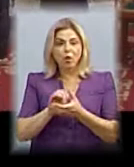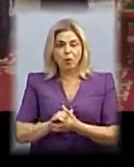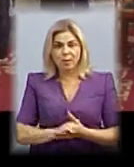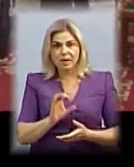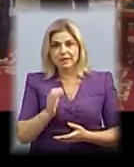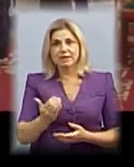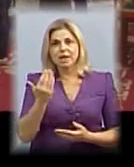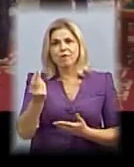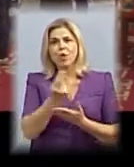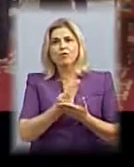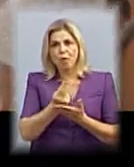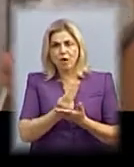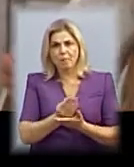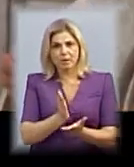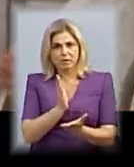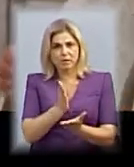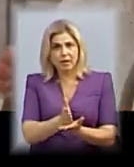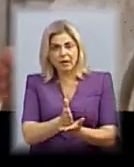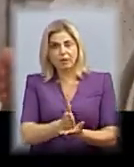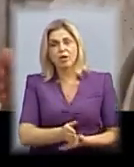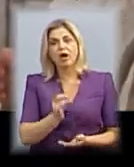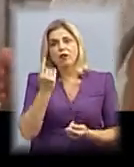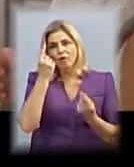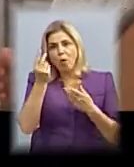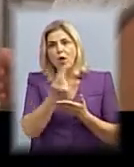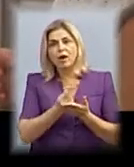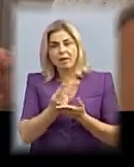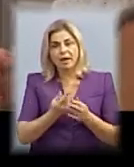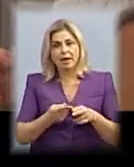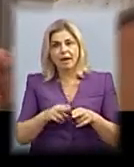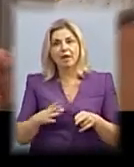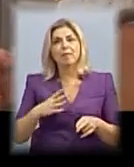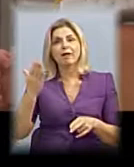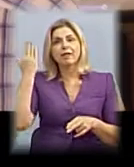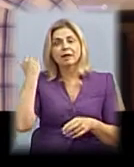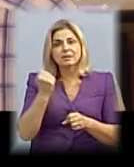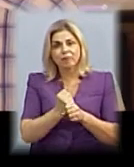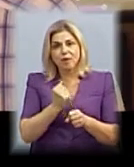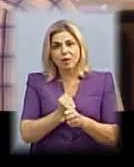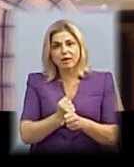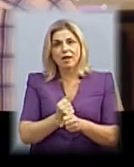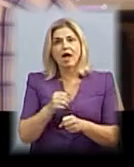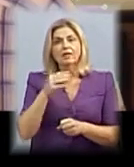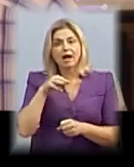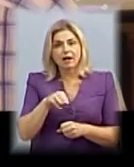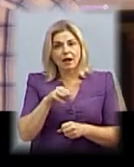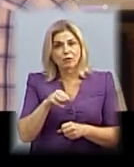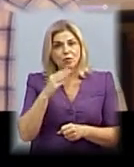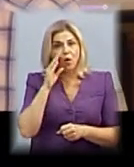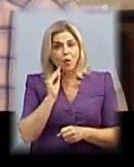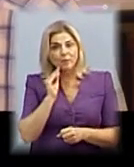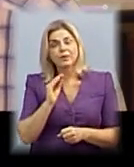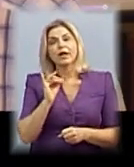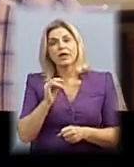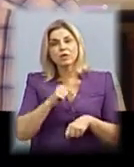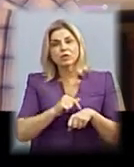творами безпосередньо, творами, які були створені самим Тарасом, і